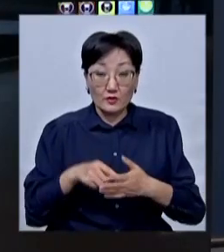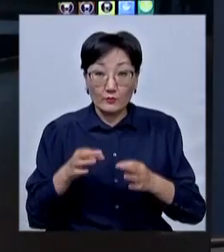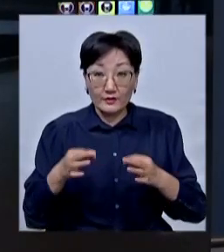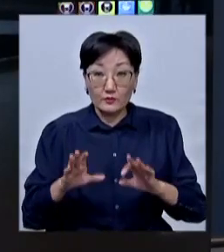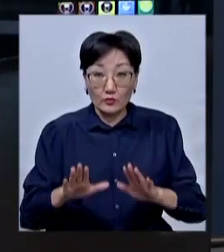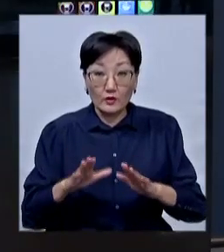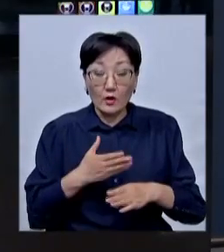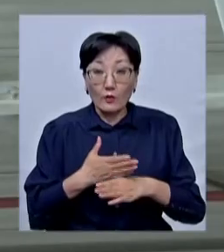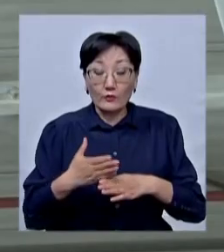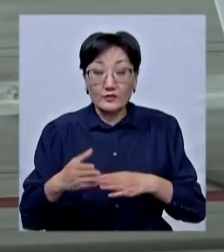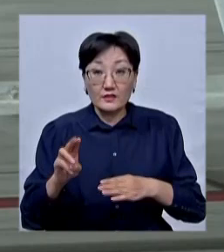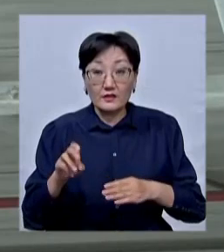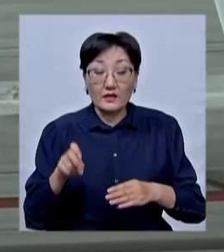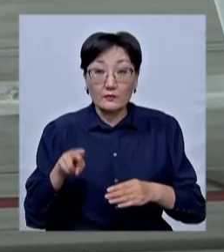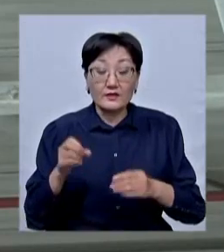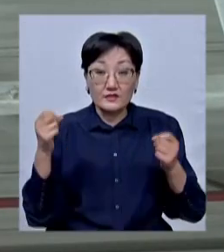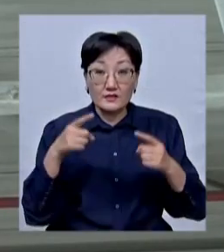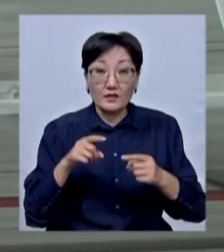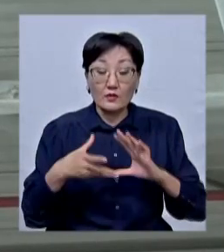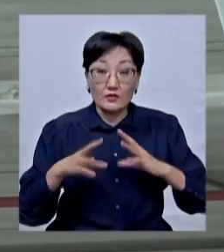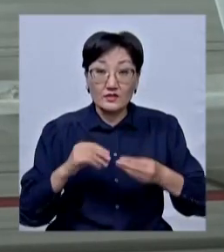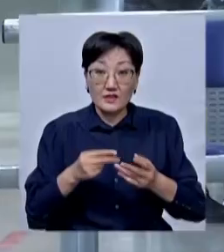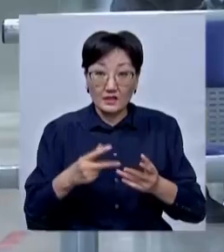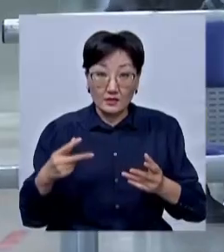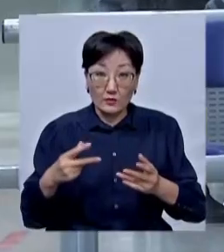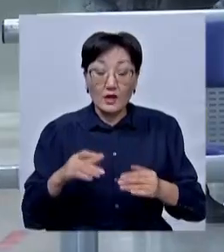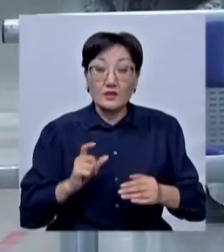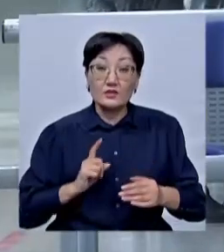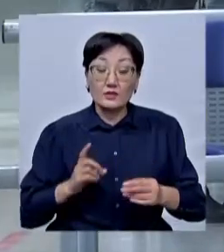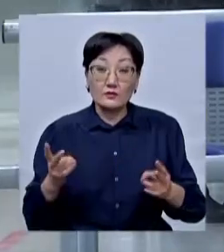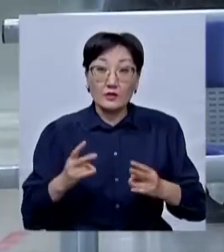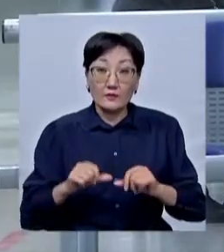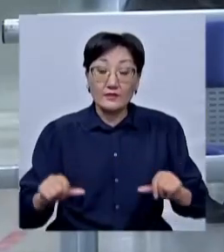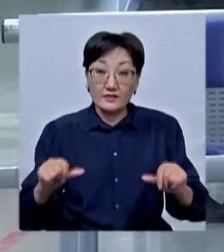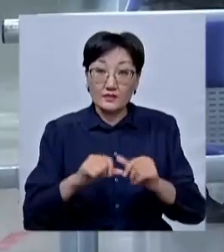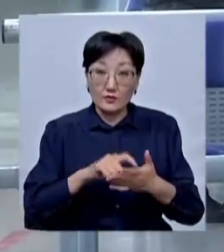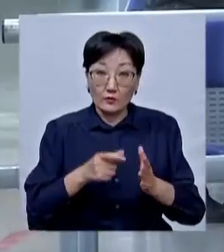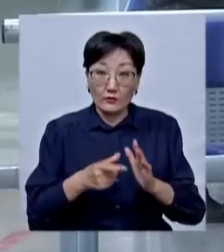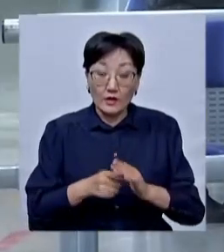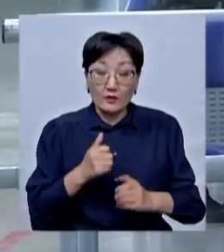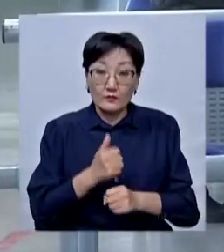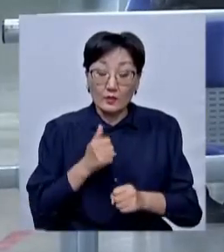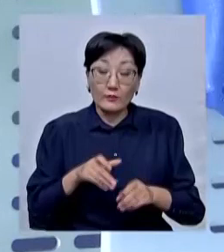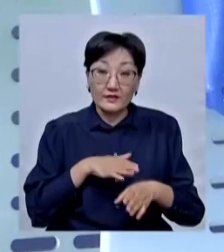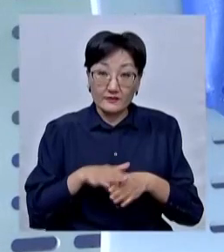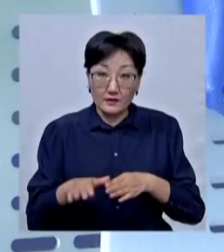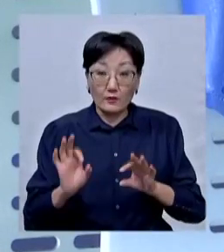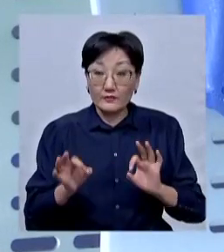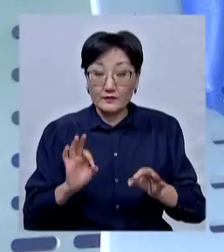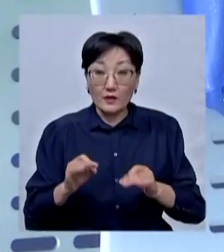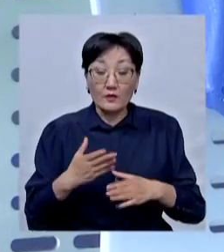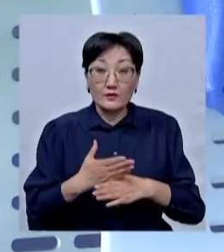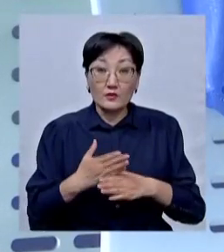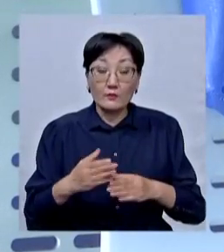пропустят только после того, как станут известны результаты анализов. Ждать их придется в стационаре. Меры хоть жесткие, но вполне оправданные.